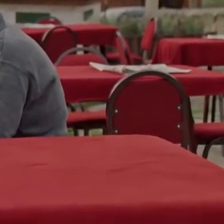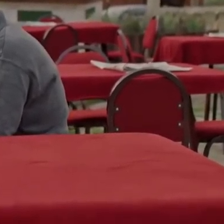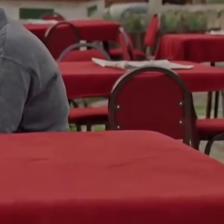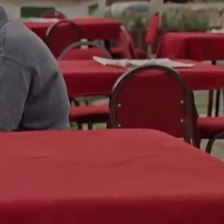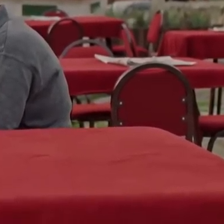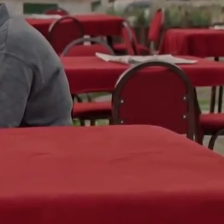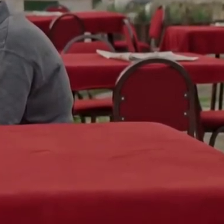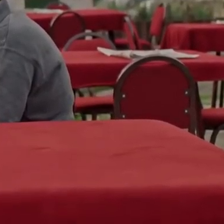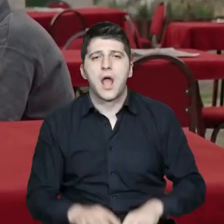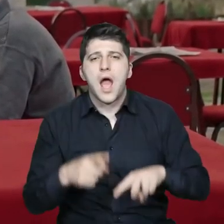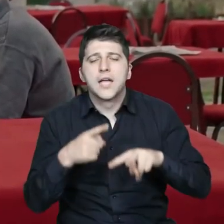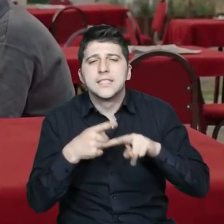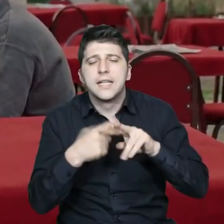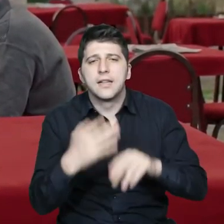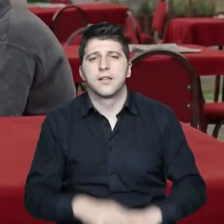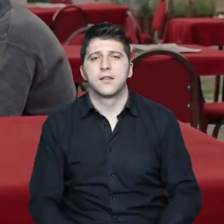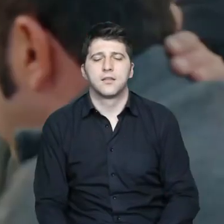Asil.